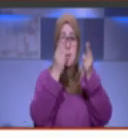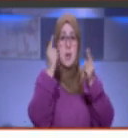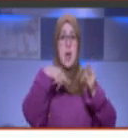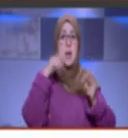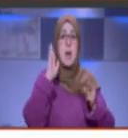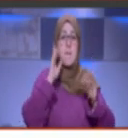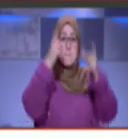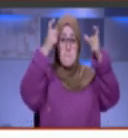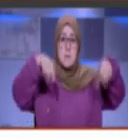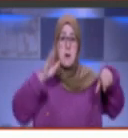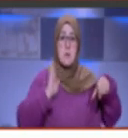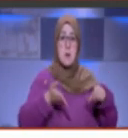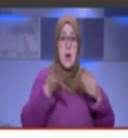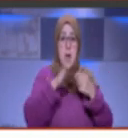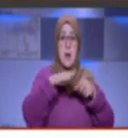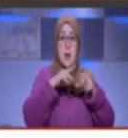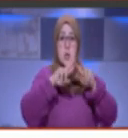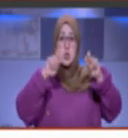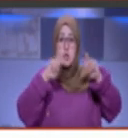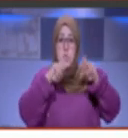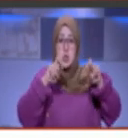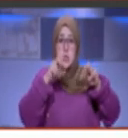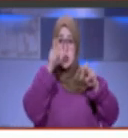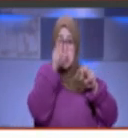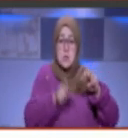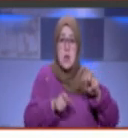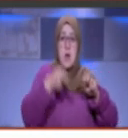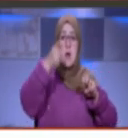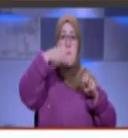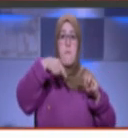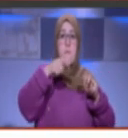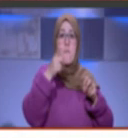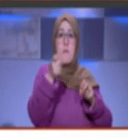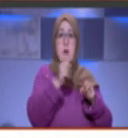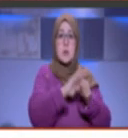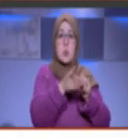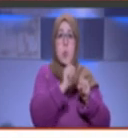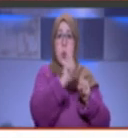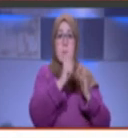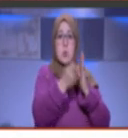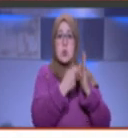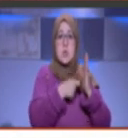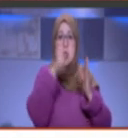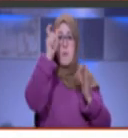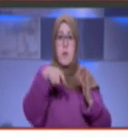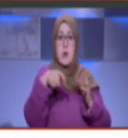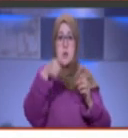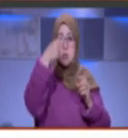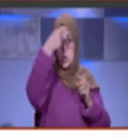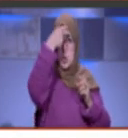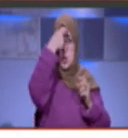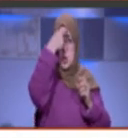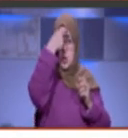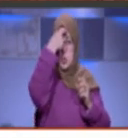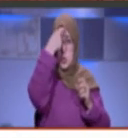على تشخيص فيروس كورونا، لكنها لم تسجل أي إصابة بالفيروس على أرضها.